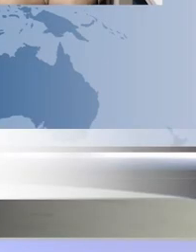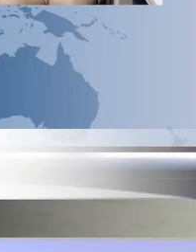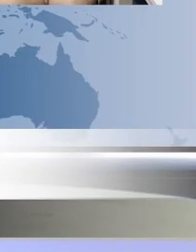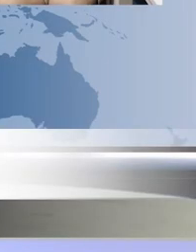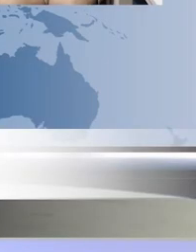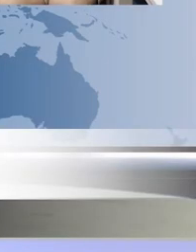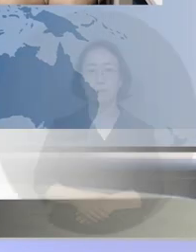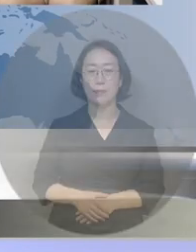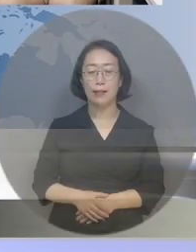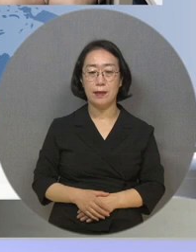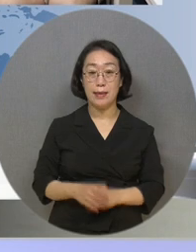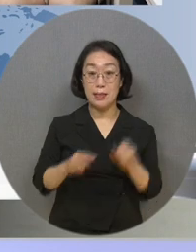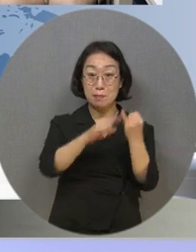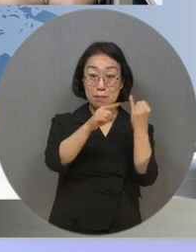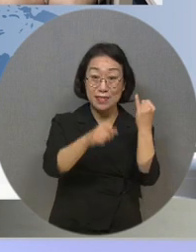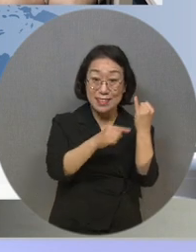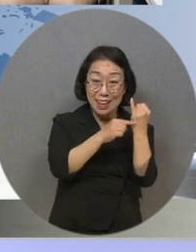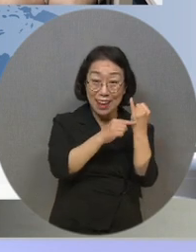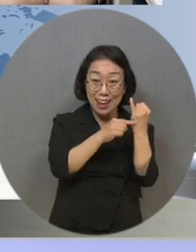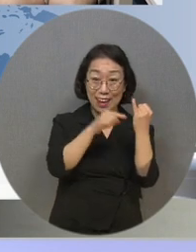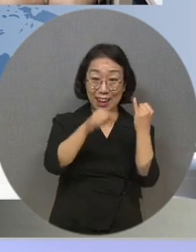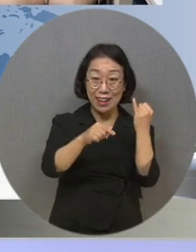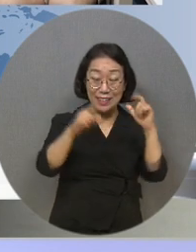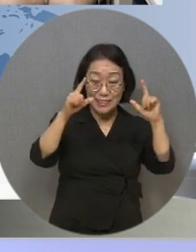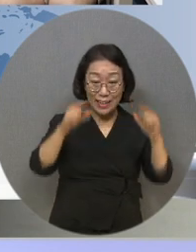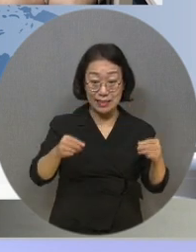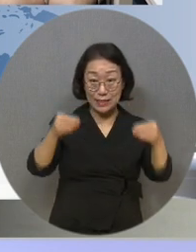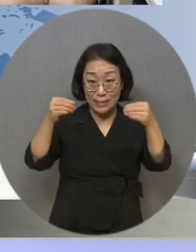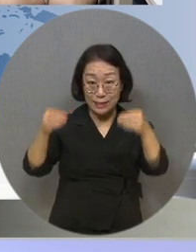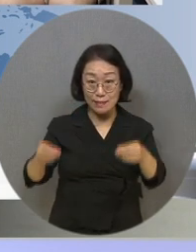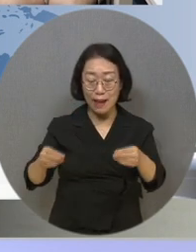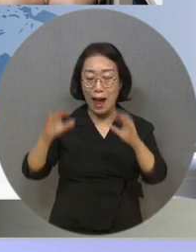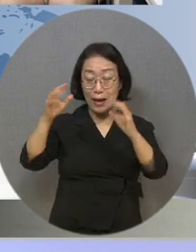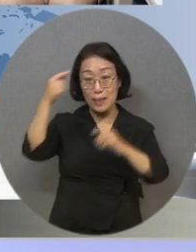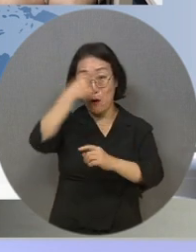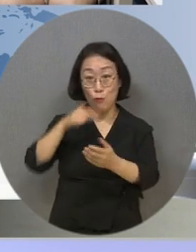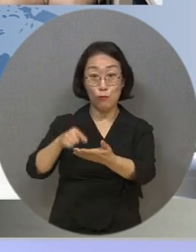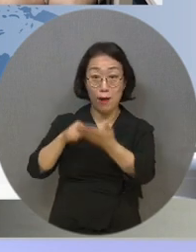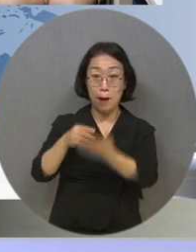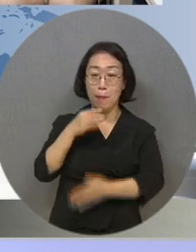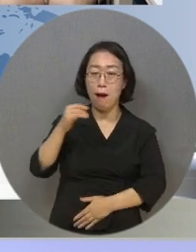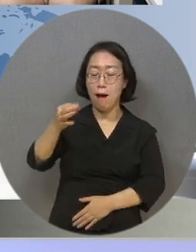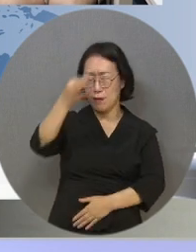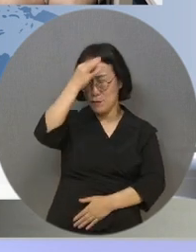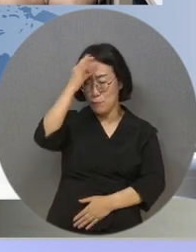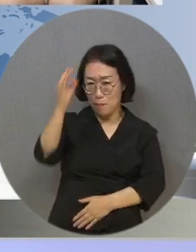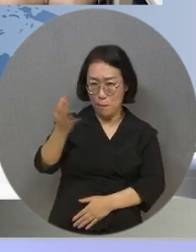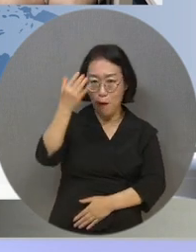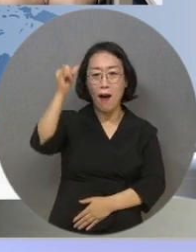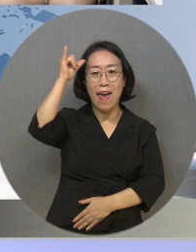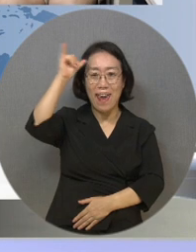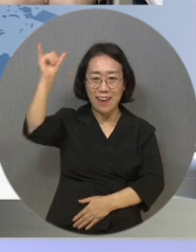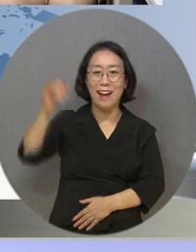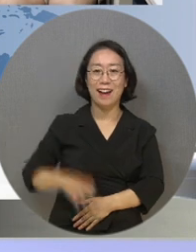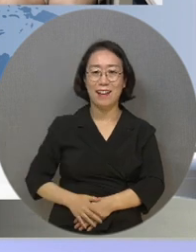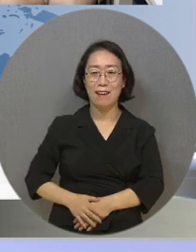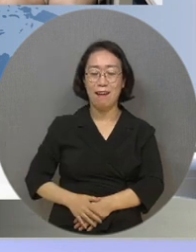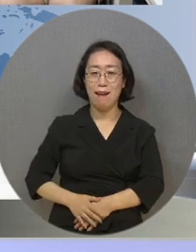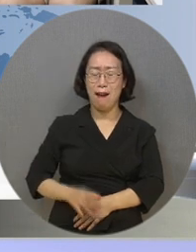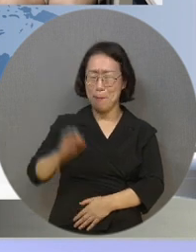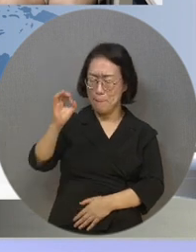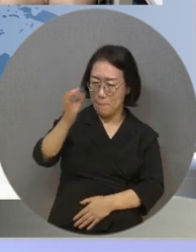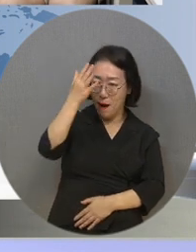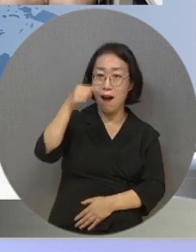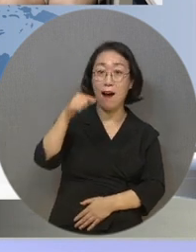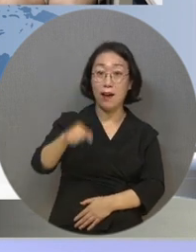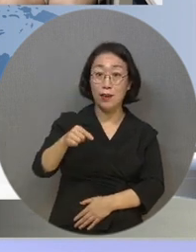입체 초음파 사진을 바탕으로 태어날 아기 얼굴을 미리 볼 수 있는 AI 기술이 있습니다. 참 신기하고 대단한 이